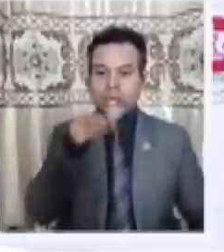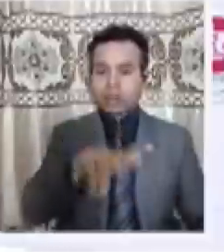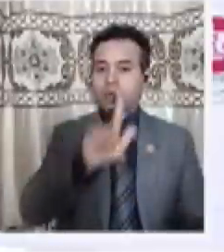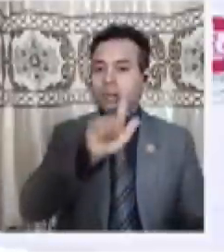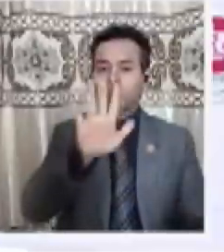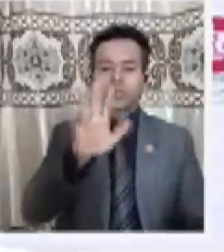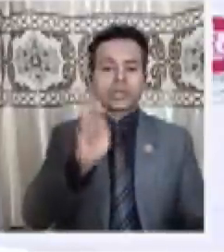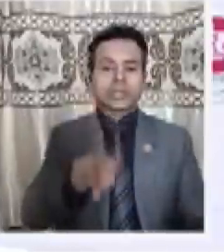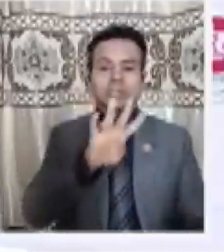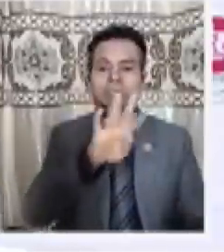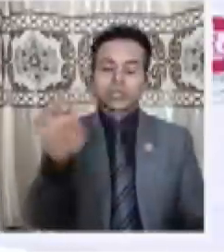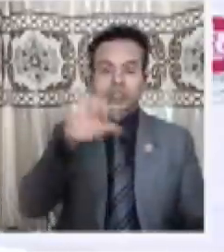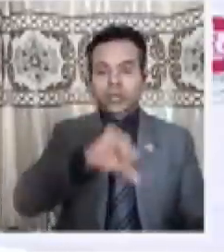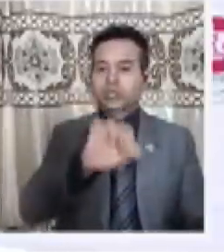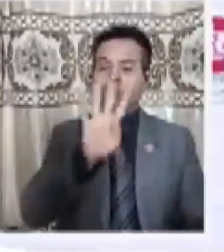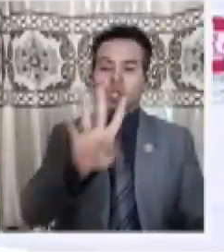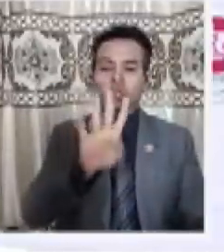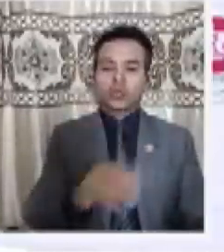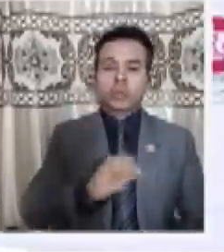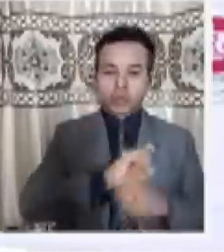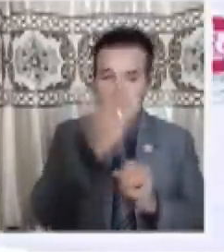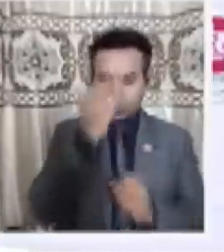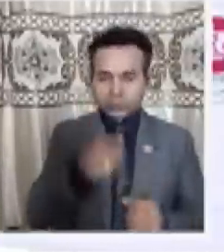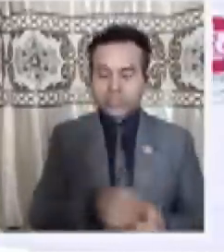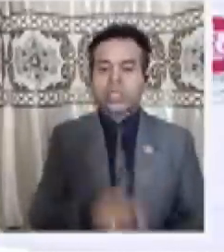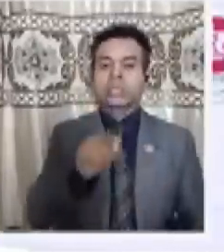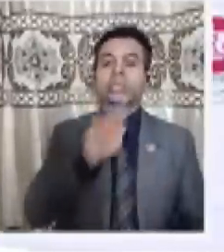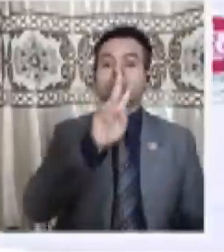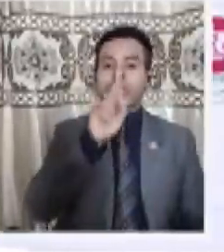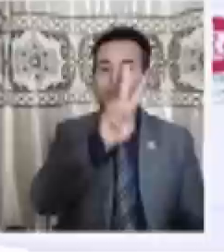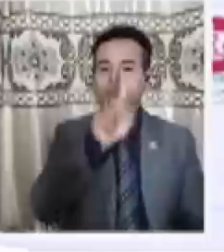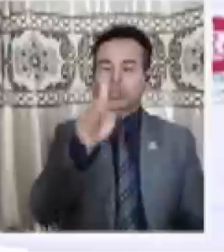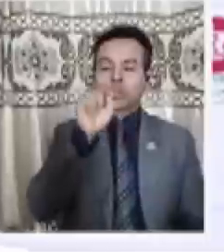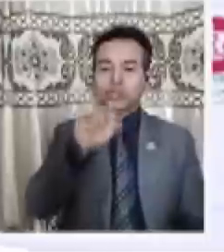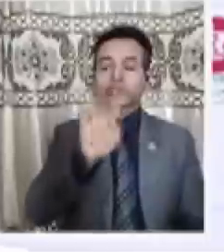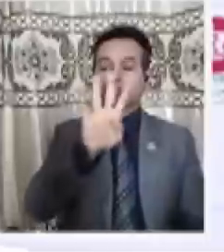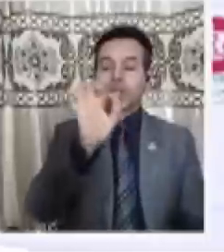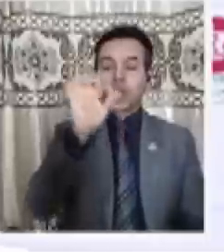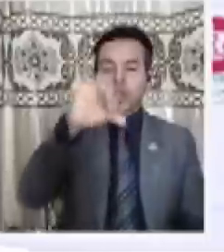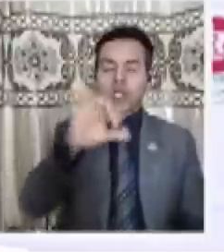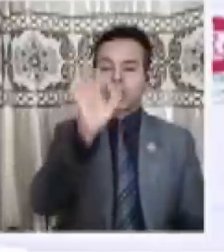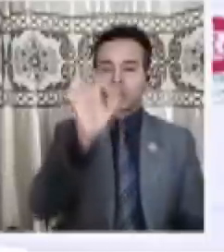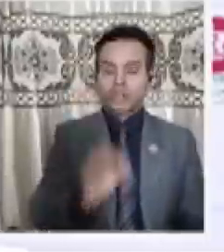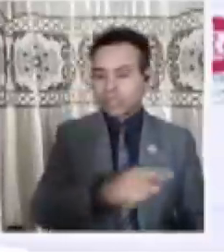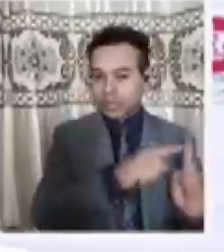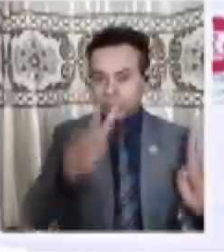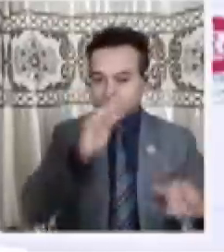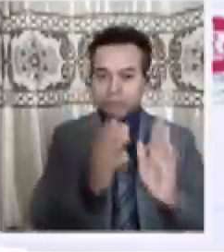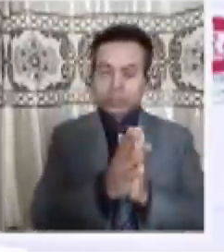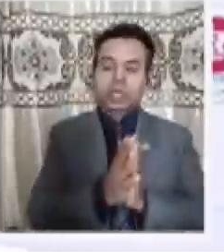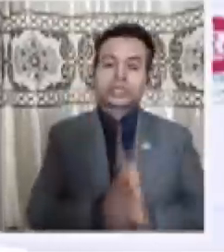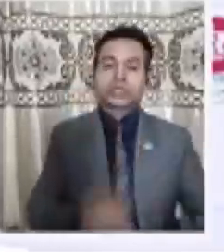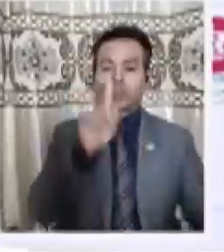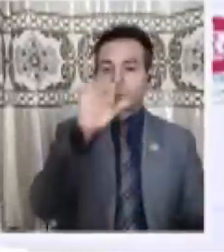1,75,494 জন। 24 ঘন্টায় শনাক্তের হার 21.49% এবং এ পর্যন্ত শনাক্তের হার